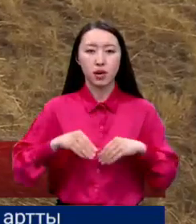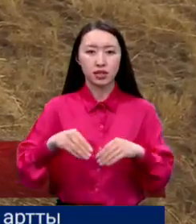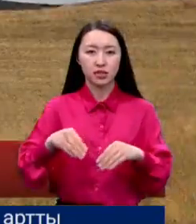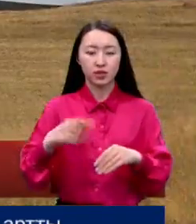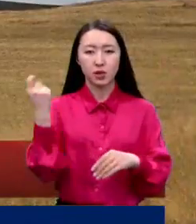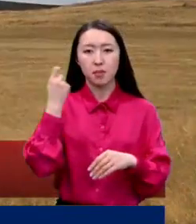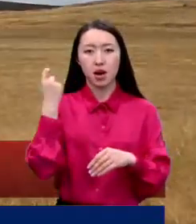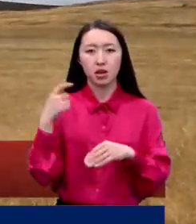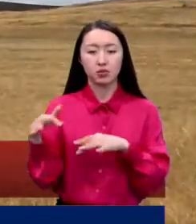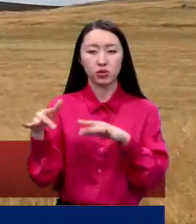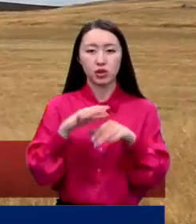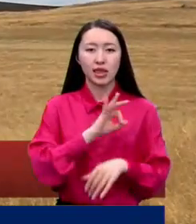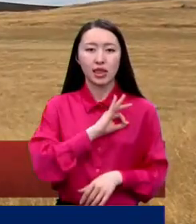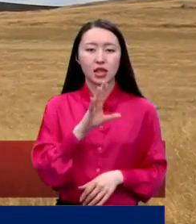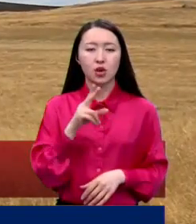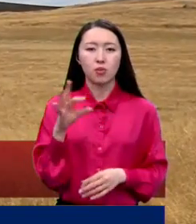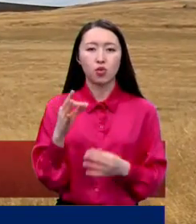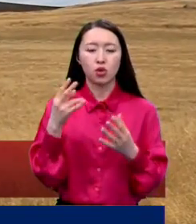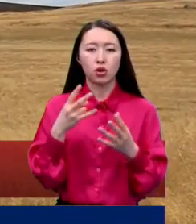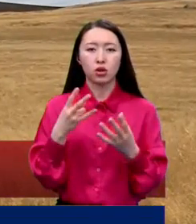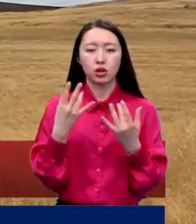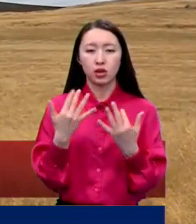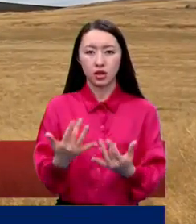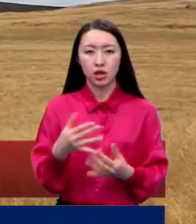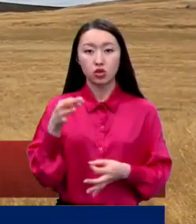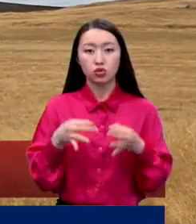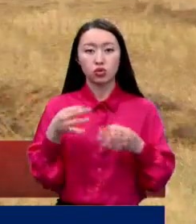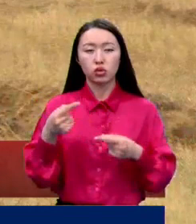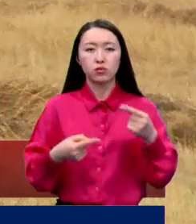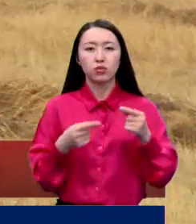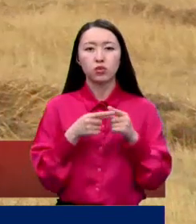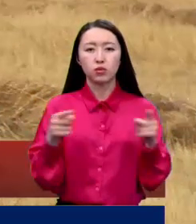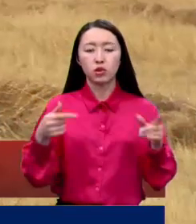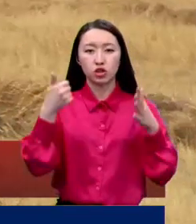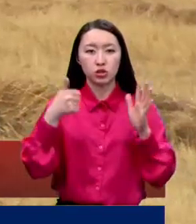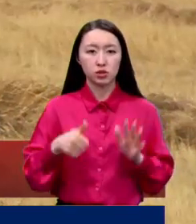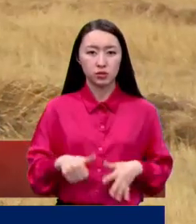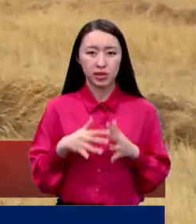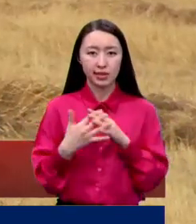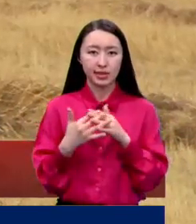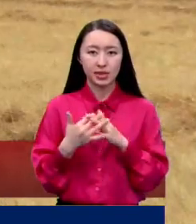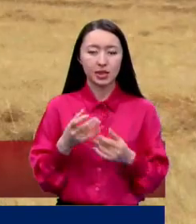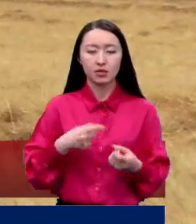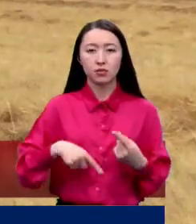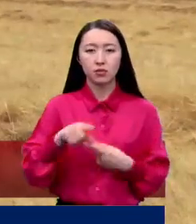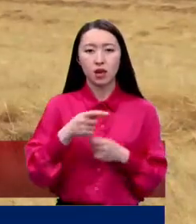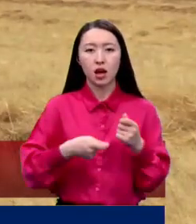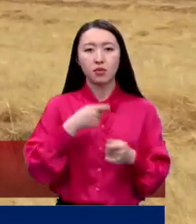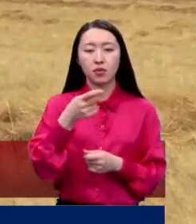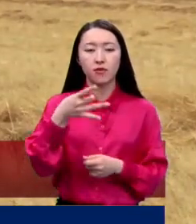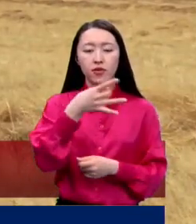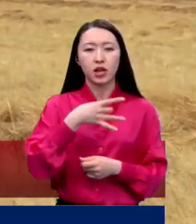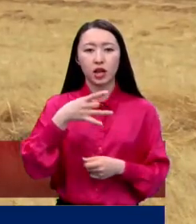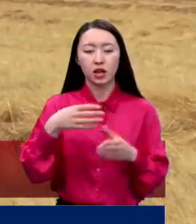пастбищные угодья не используются по назначению. Судебные споры длились больше полугода. Сельский предприниматель обратился в